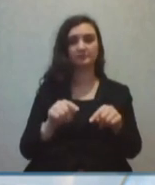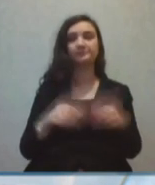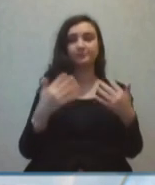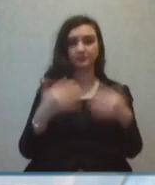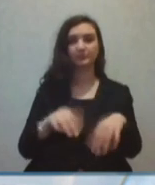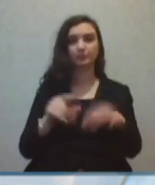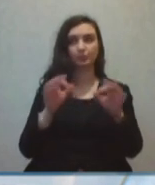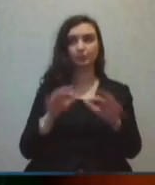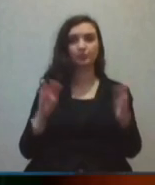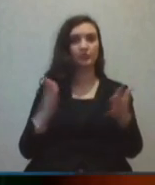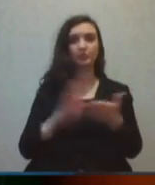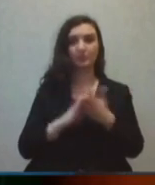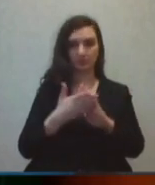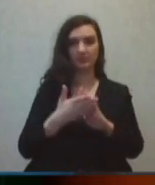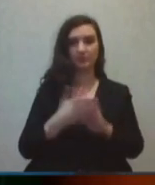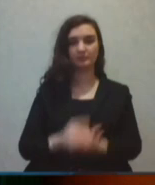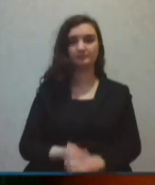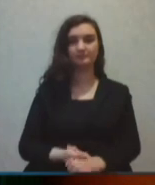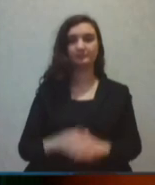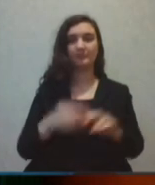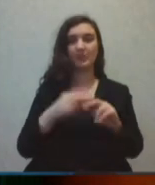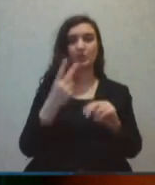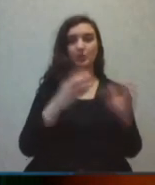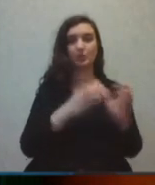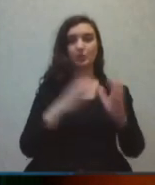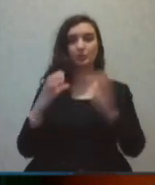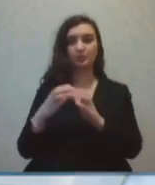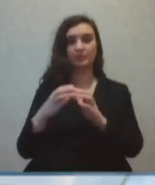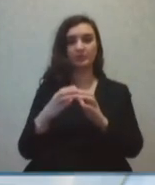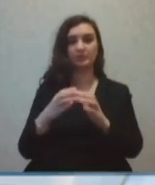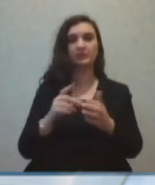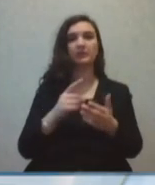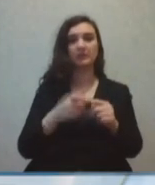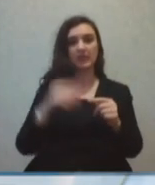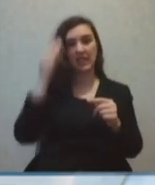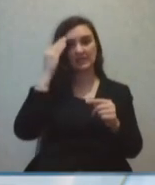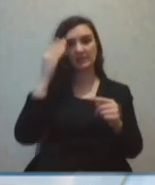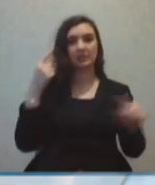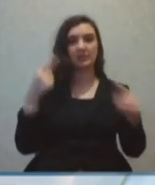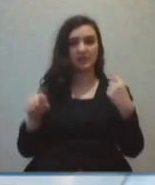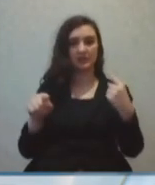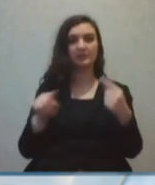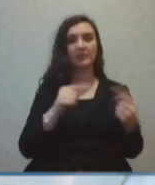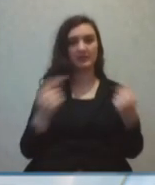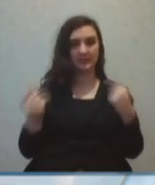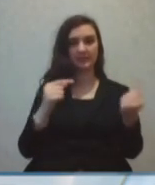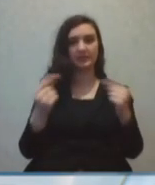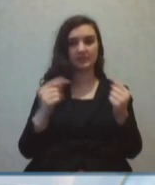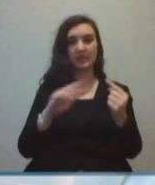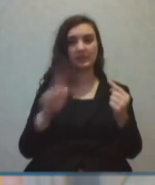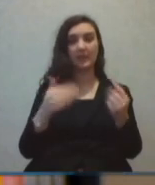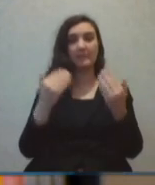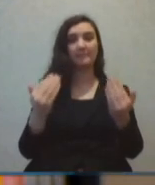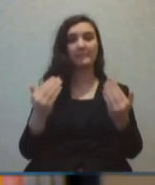უკვე უჩვეულო პირობებში. ეს ორი ჯგუფი არსებითად განსხვავდება ერთმანეთისაგან და